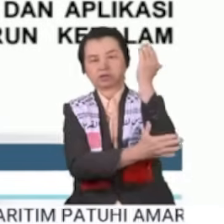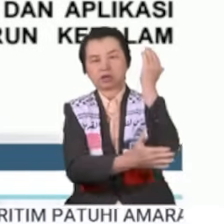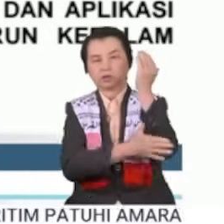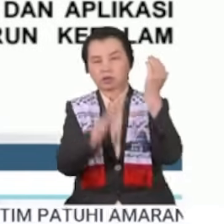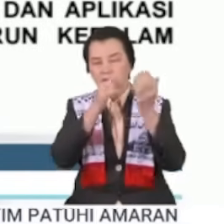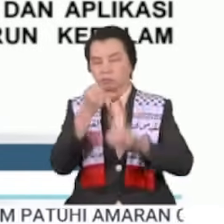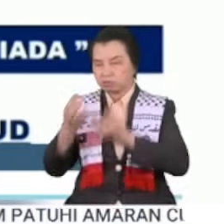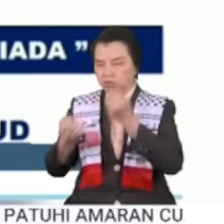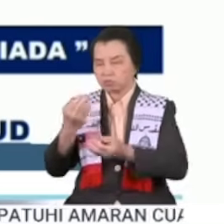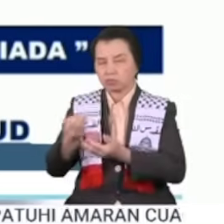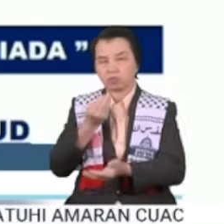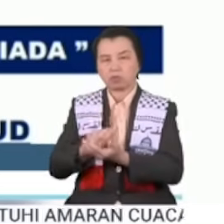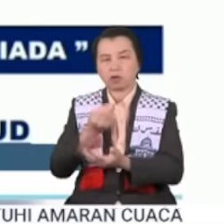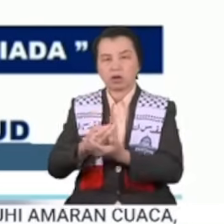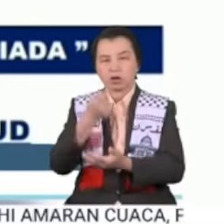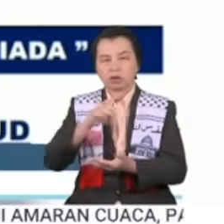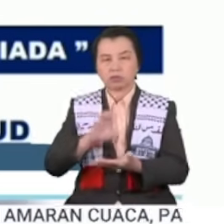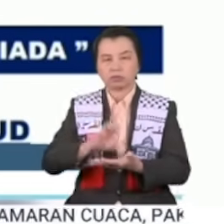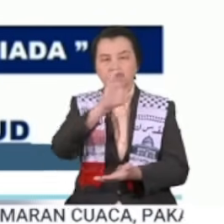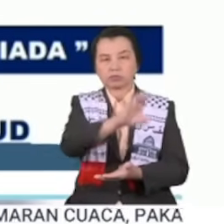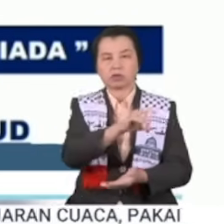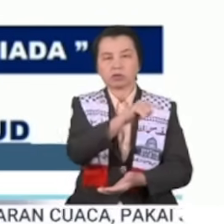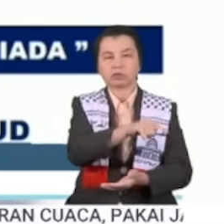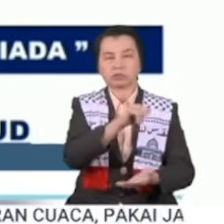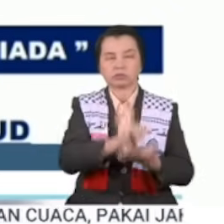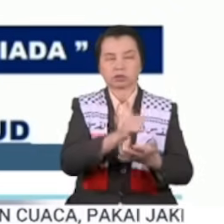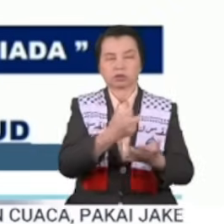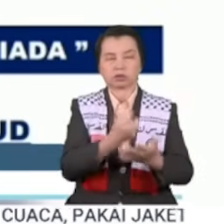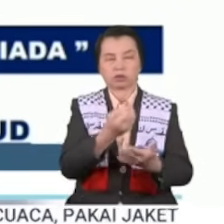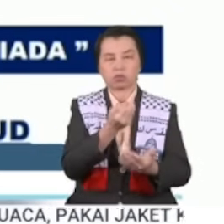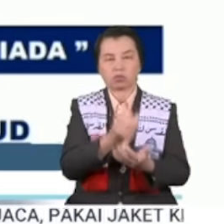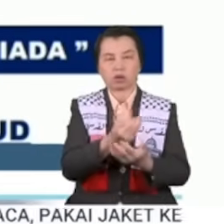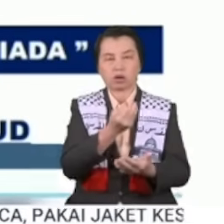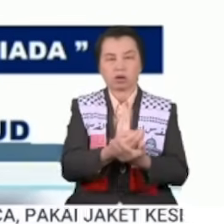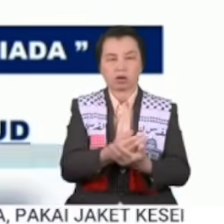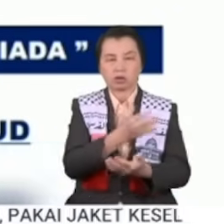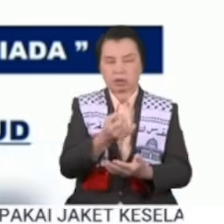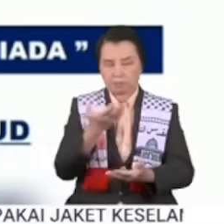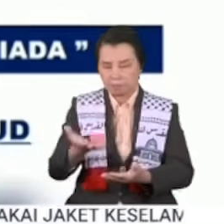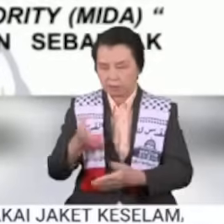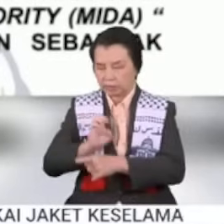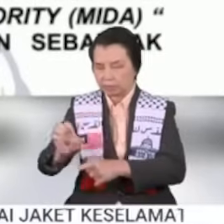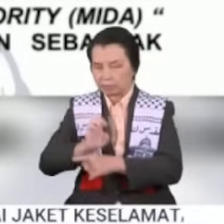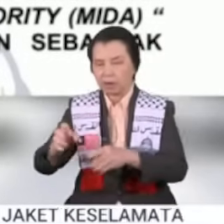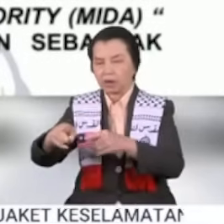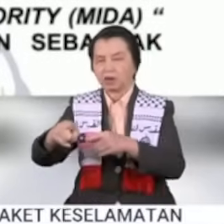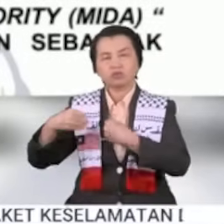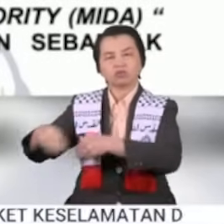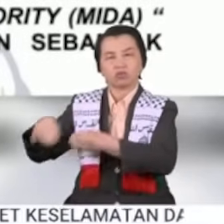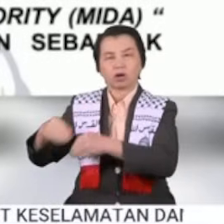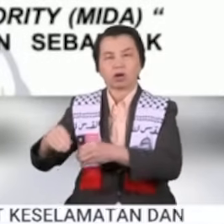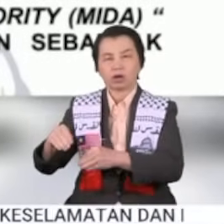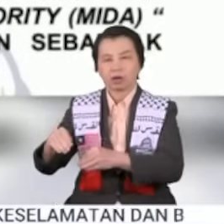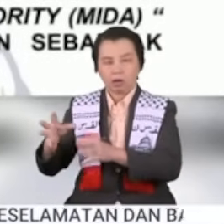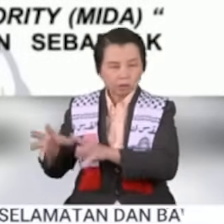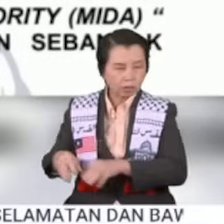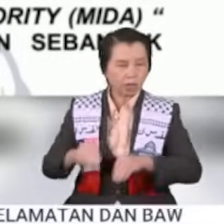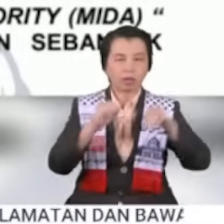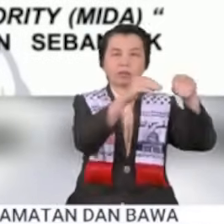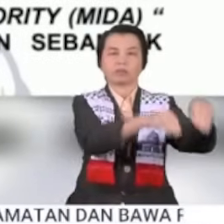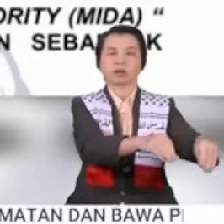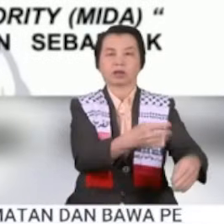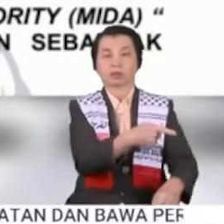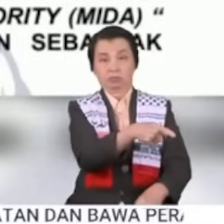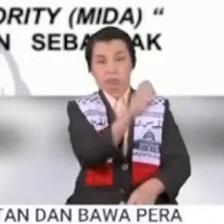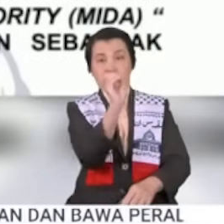memberitahu sumber kewangan untuk pelaburan itu daripada Wang simpanan selain barang kemas yang dijual dan digadai untuk pelaburan